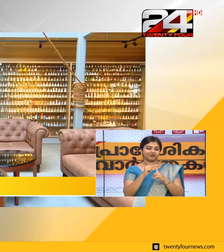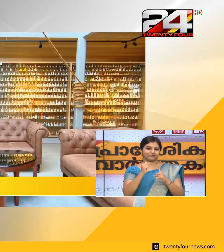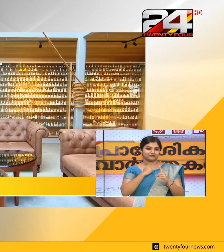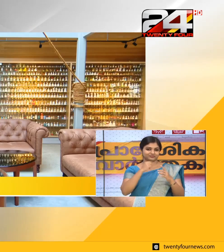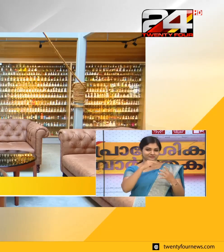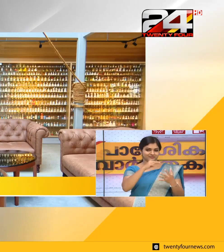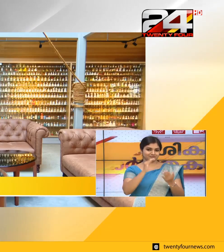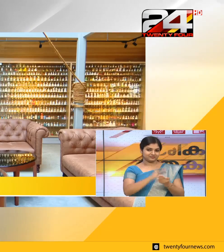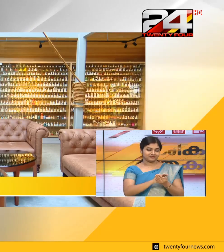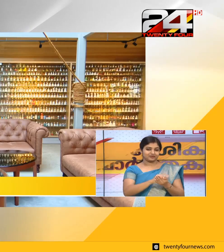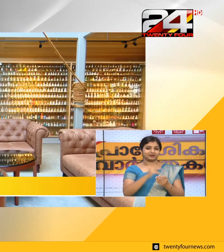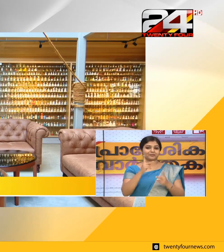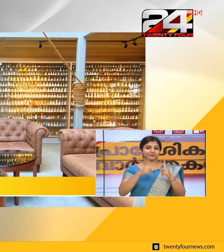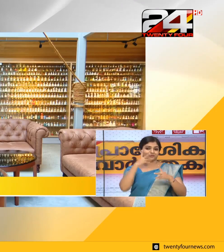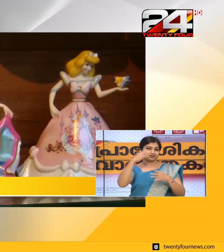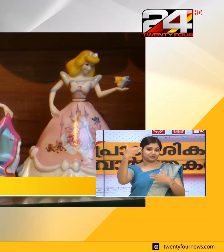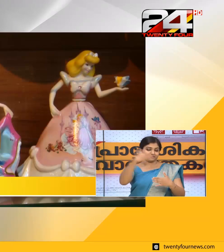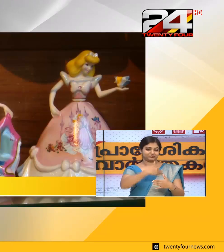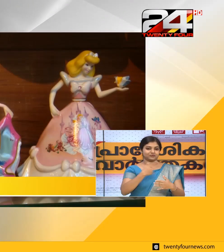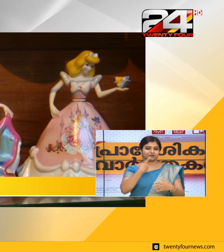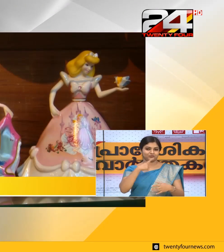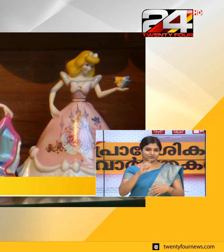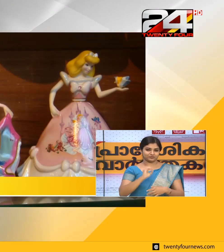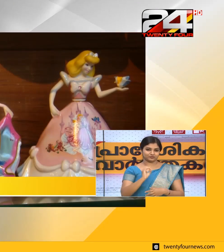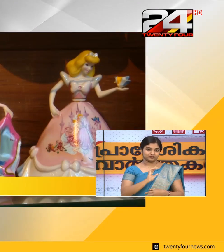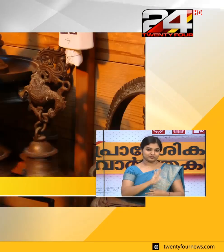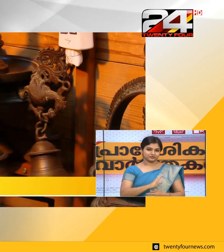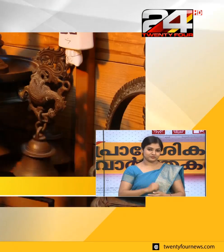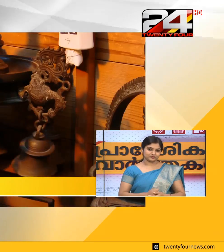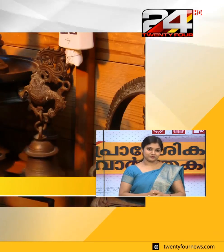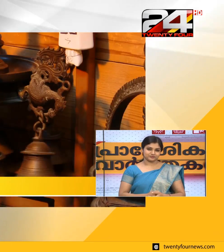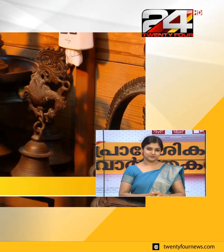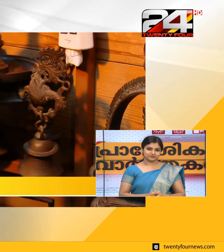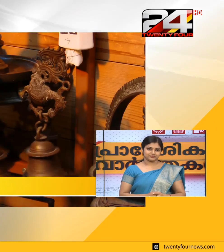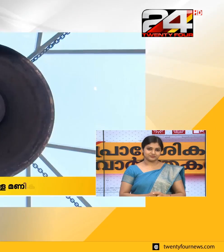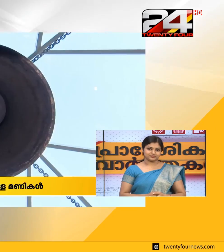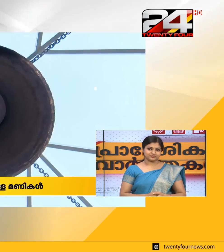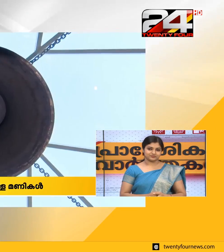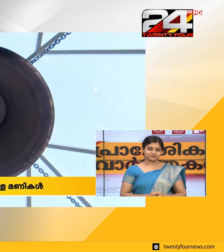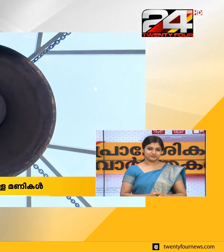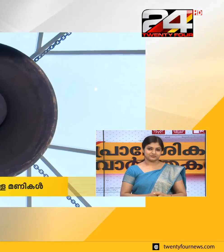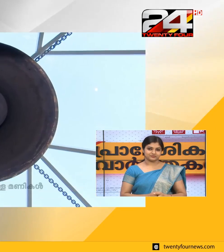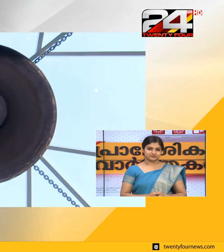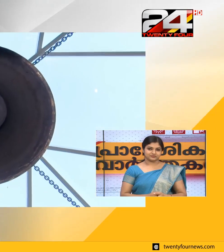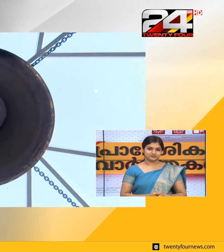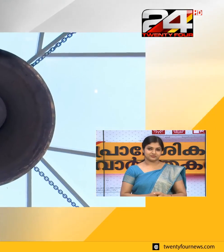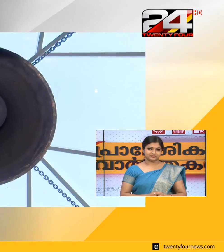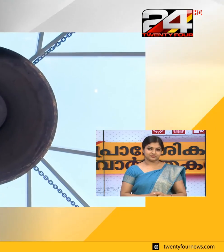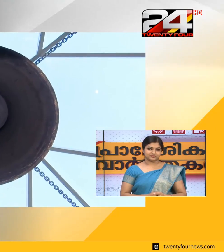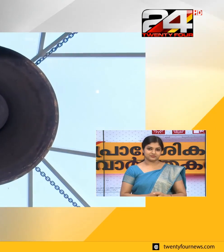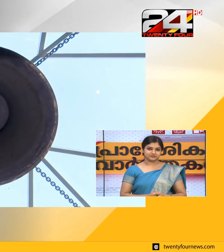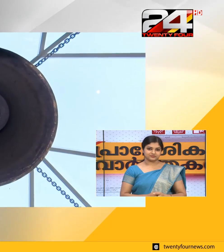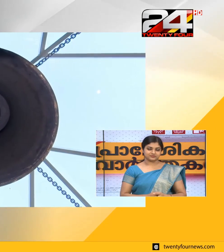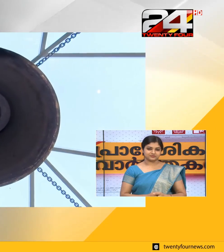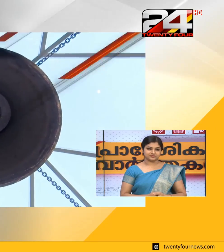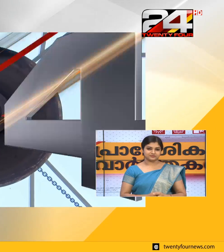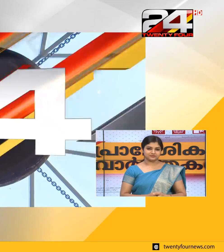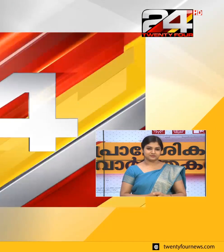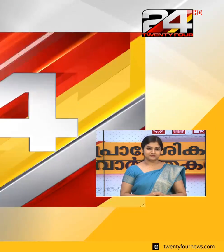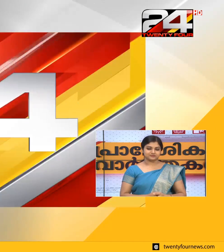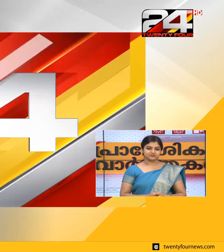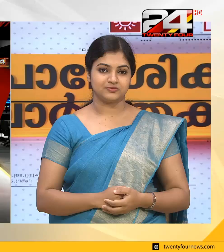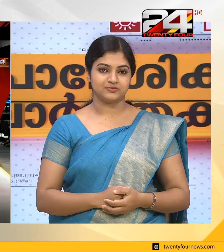ഇവിടെ പ്രവേശനം അനുവദിച്ചിട്ടില്ല. അഭിലാഷ് തൊഴുവൻകോടിനൊപ്പം അലക്സ് റാം മുഹമ്മദ്, 24 തിരുവനന്തപുരം.